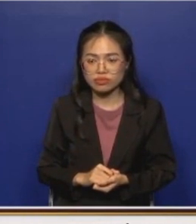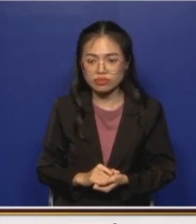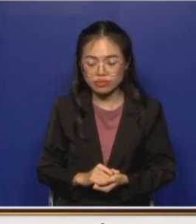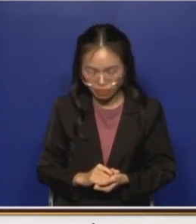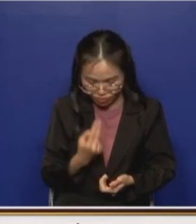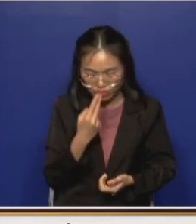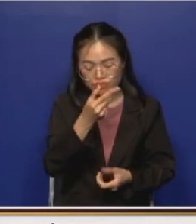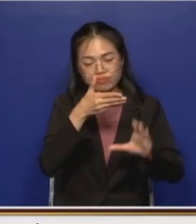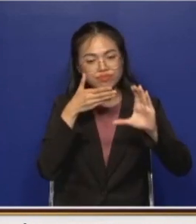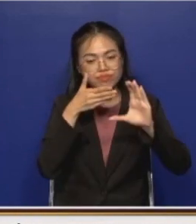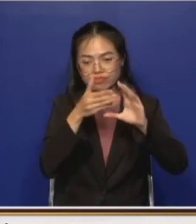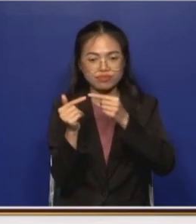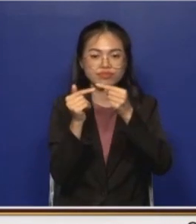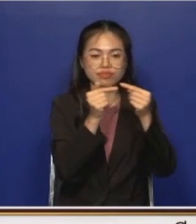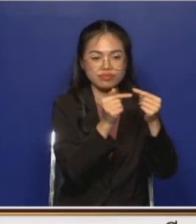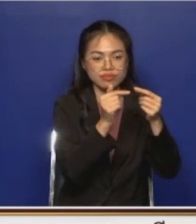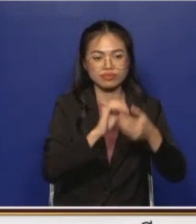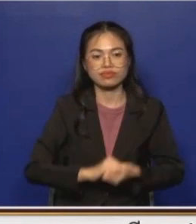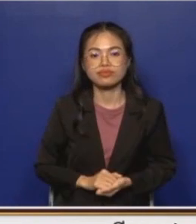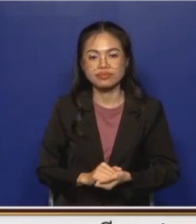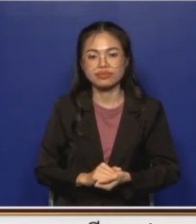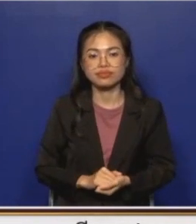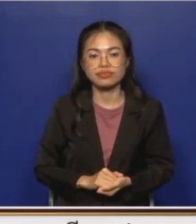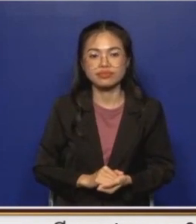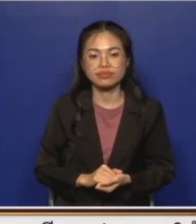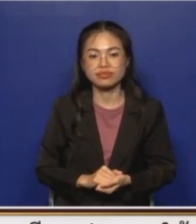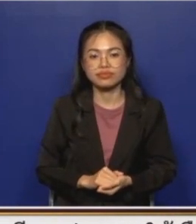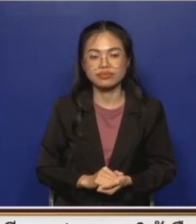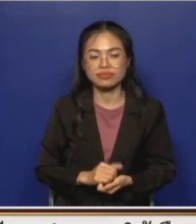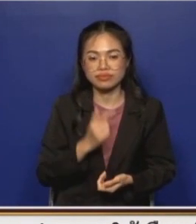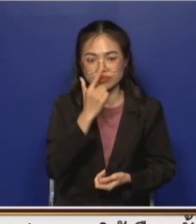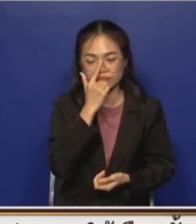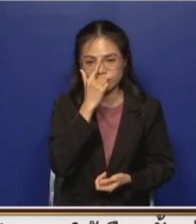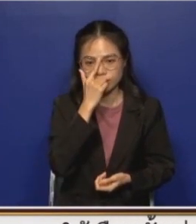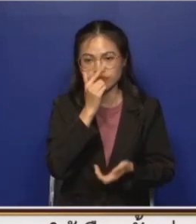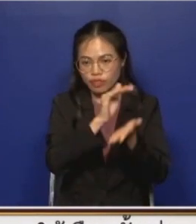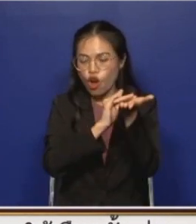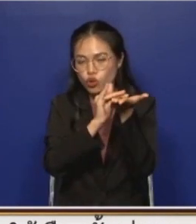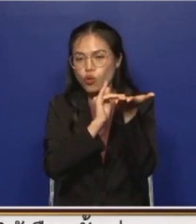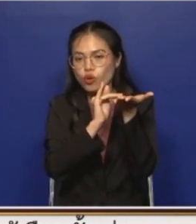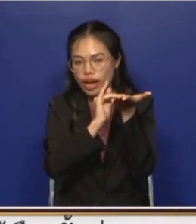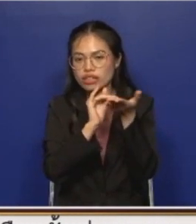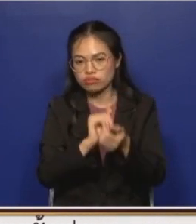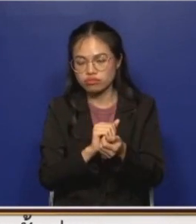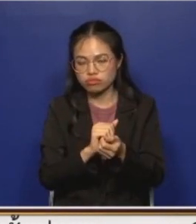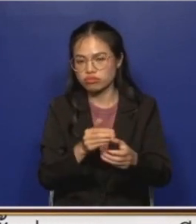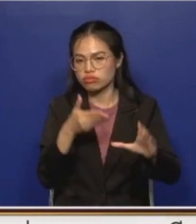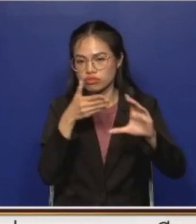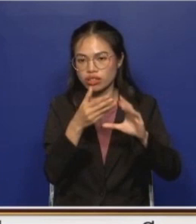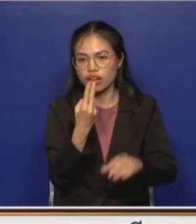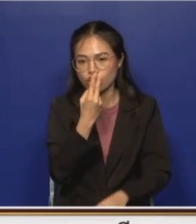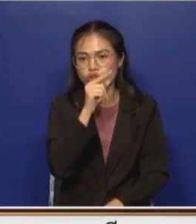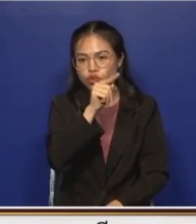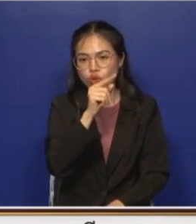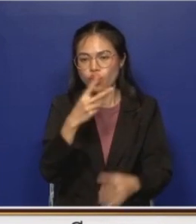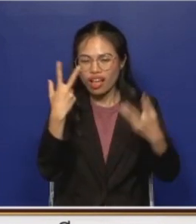อชลน่านก็พูดผมจะไม่พูดเยอะนะพลเอกประยุทธ์จันทร์โอชาได้โพสต์ลงไปใน Facebook ของตัวเ